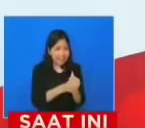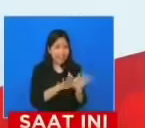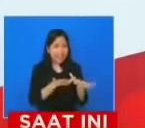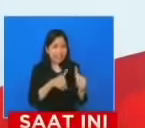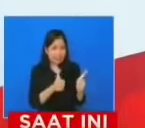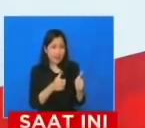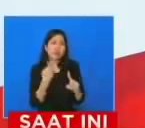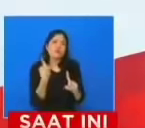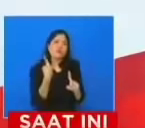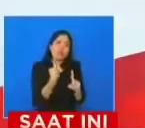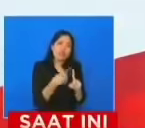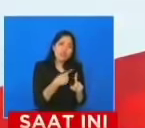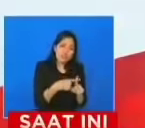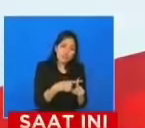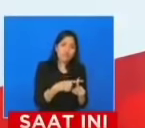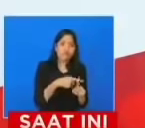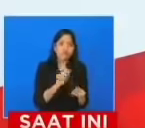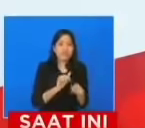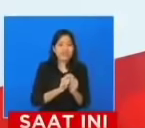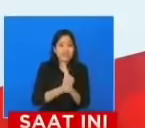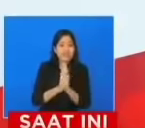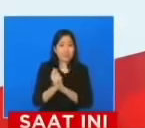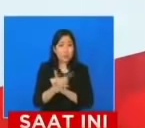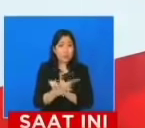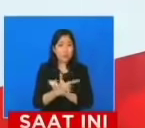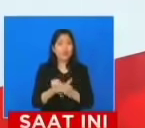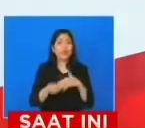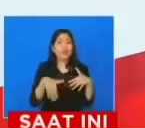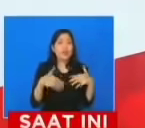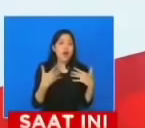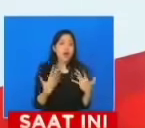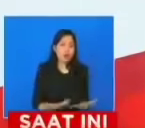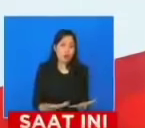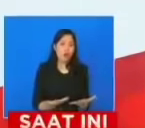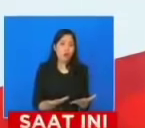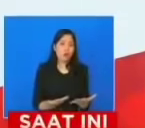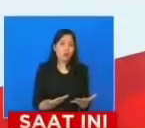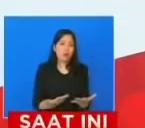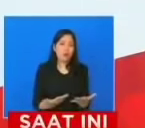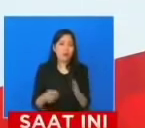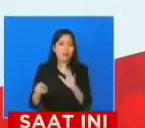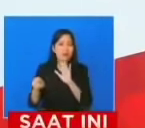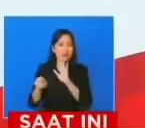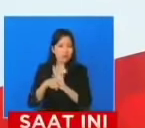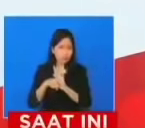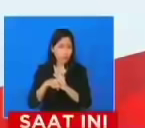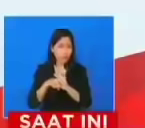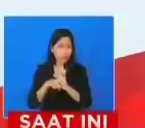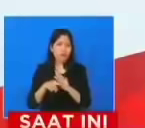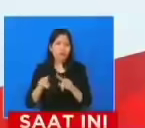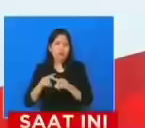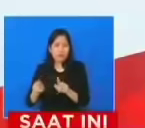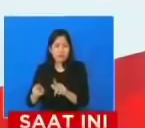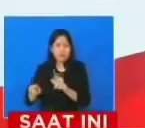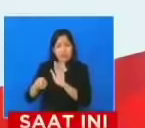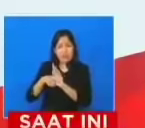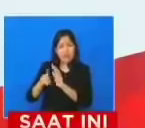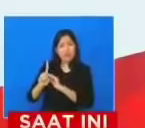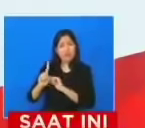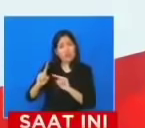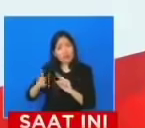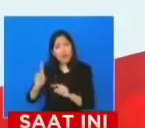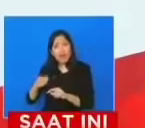positif dari rapid test atau negatif namun memiliki